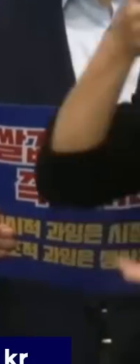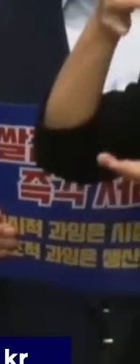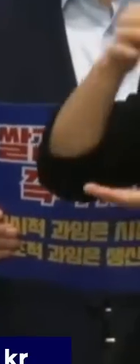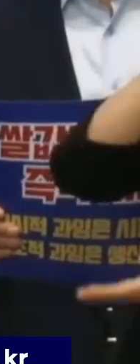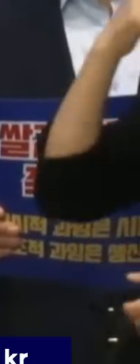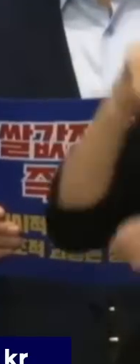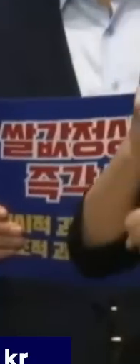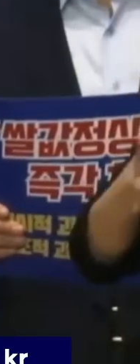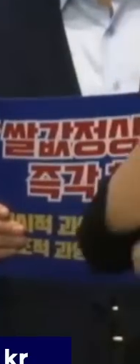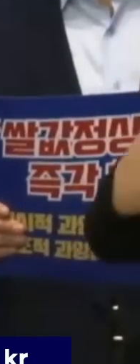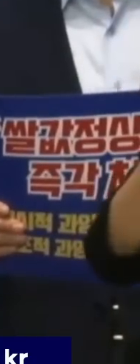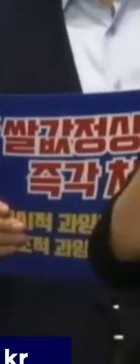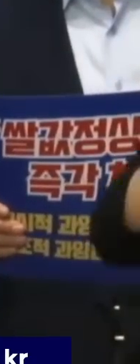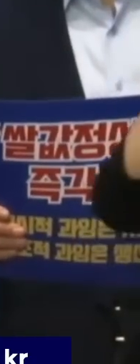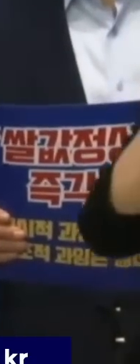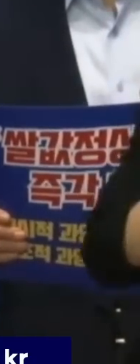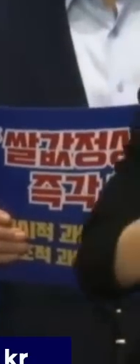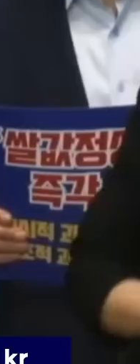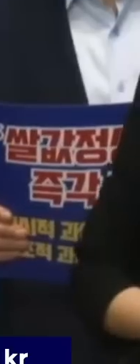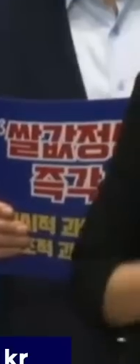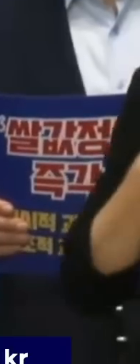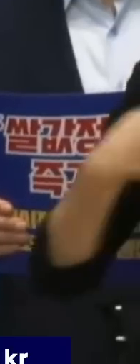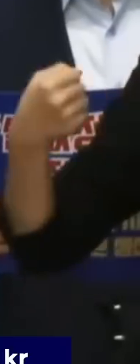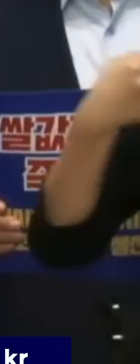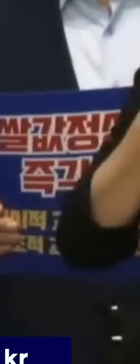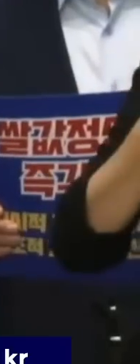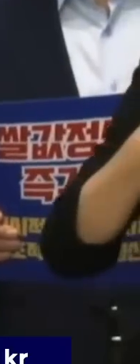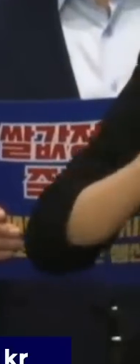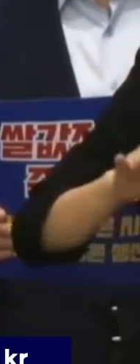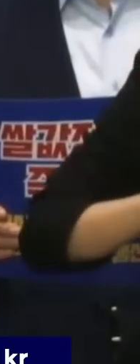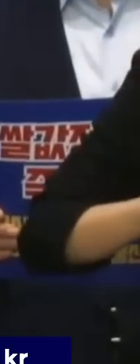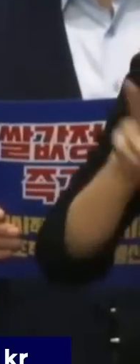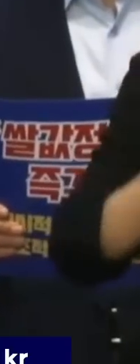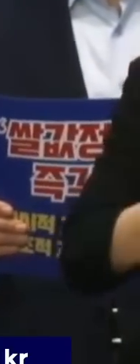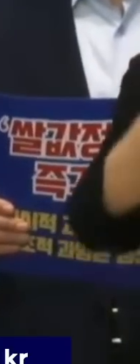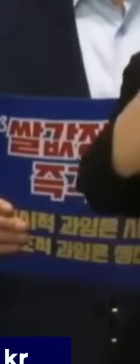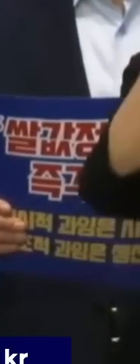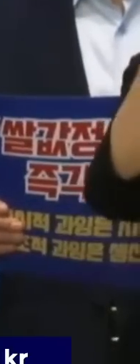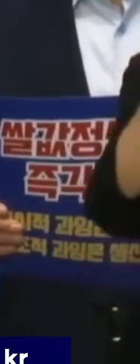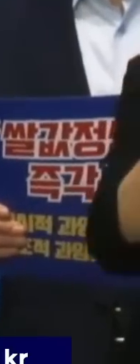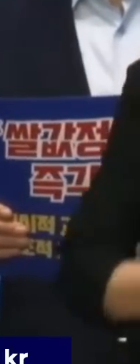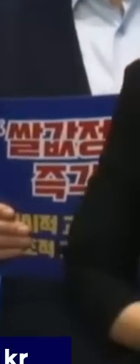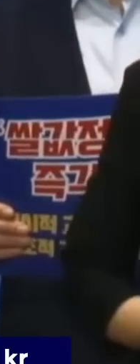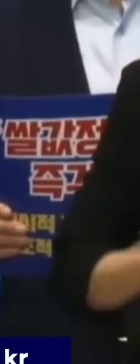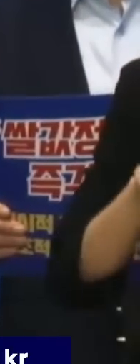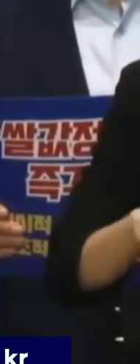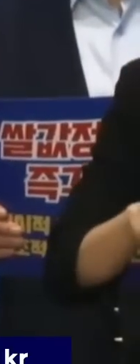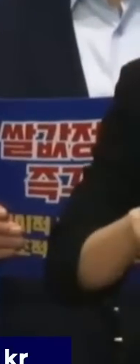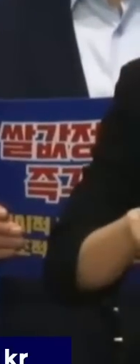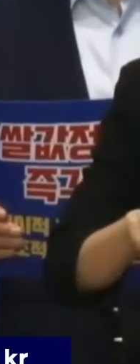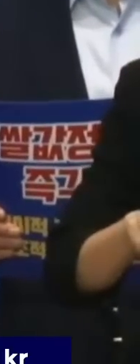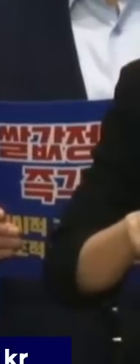우리는 지금 세 가지 싸움을 목전에 두고 있습니다. 첫째는 시장 격리 의무화에